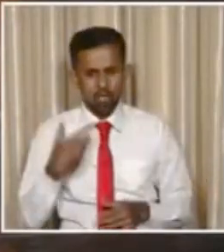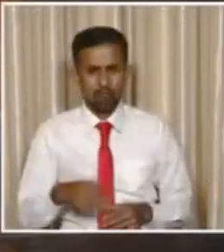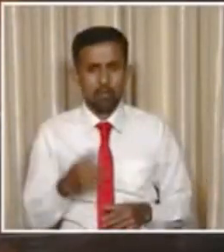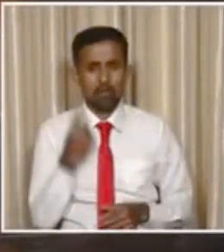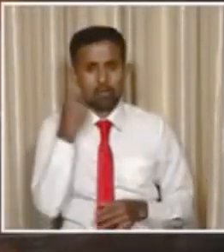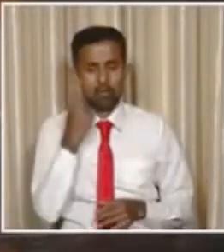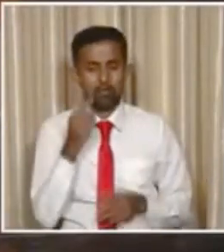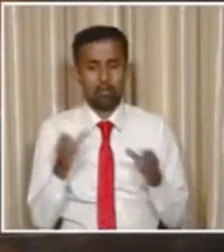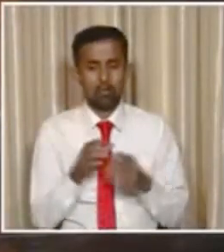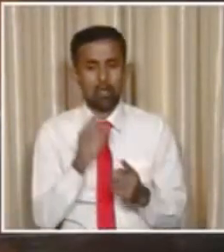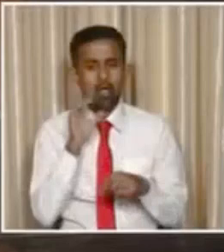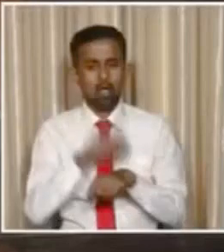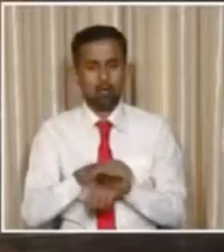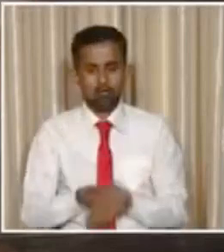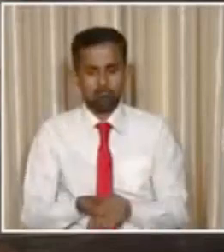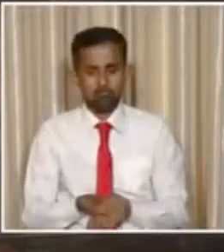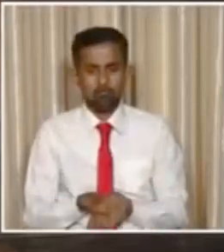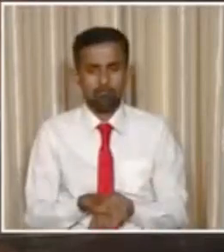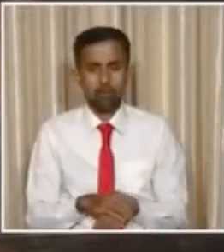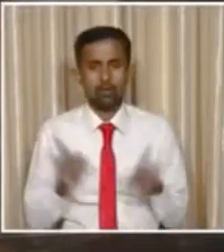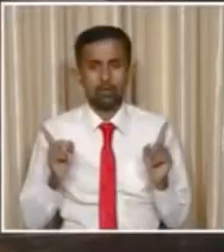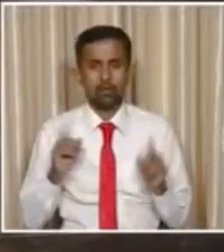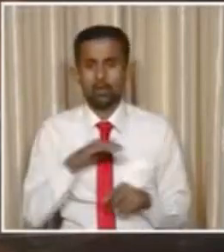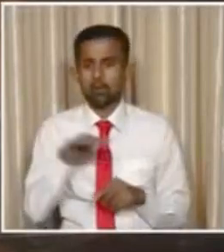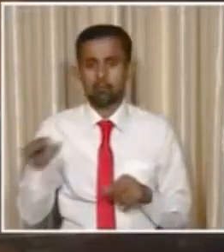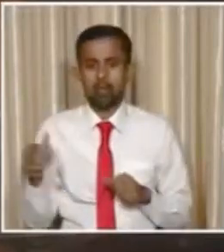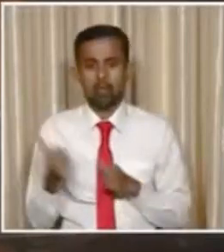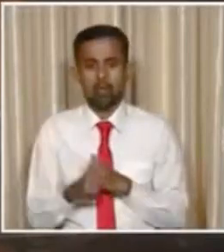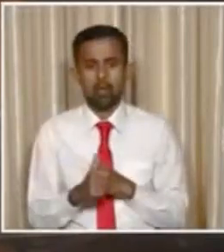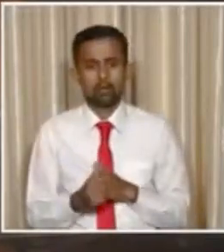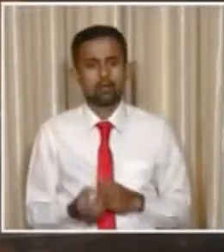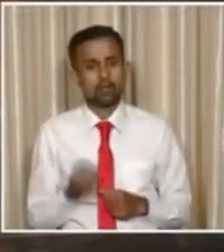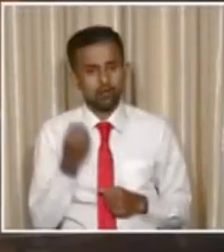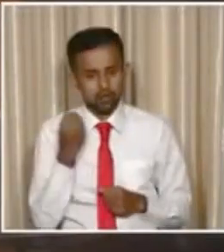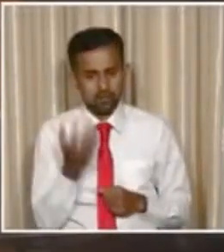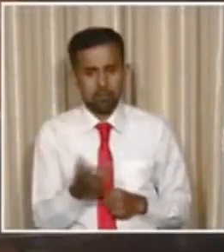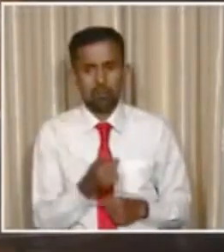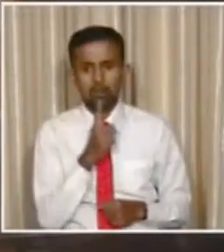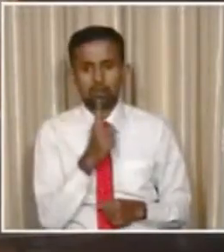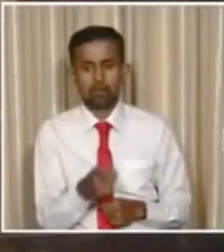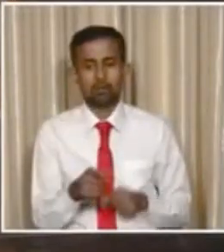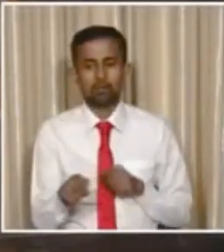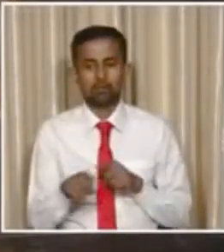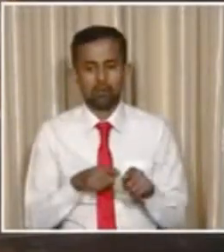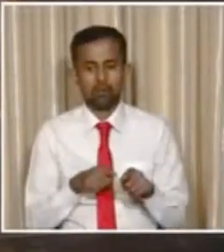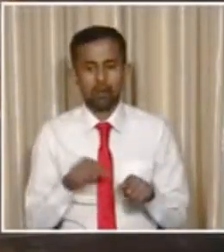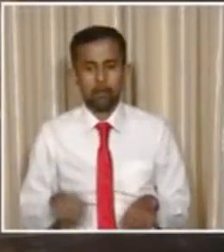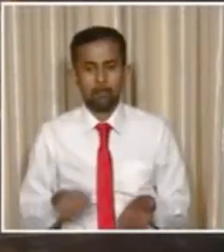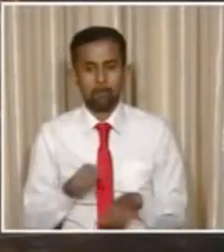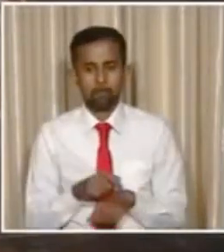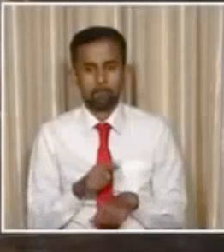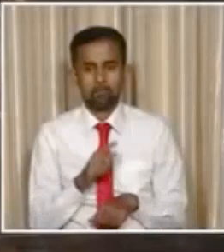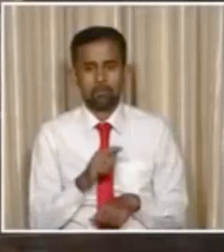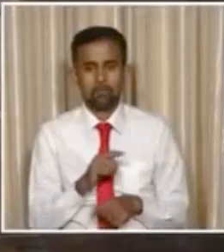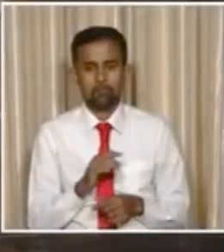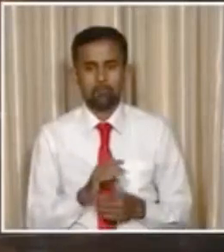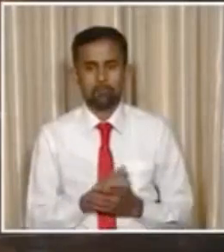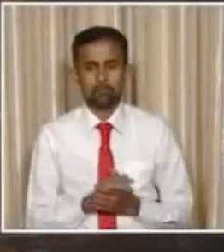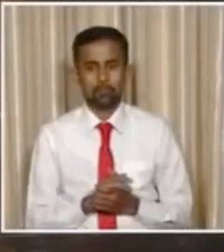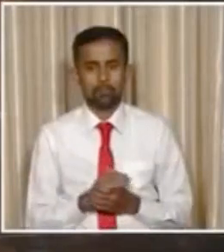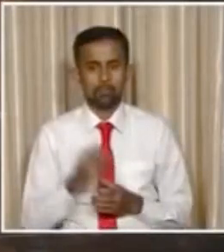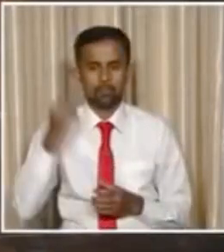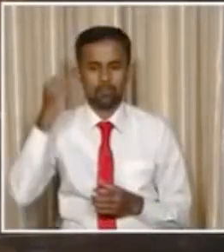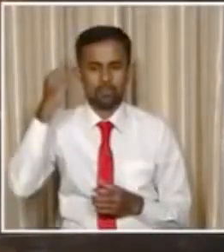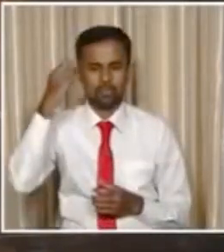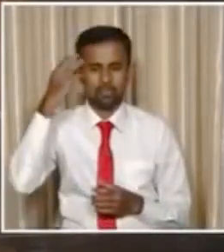දක්ෂතා තියෙන කට්ටිය හඳුනාගෙන මේ පිටරණි හදන්න මේවා ලබා දෙන්න කියලා ඉල්ලීම් මම කරනවා. ඒ වගේම තමයි මේ අවස්ථාවේදී මම සාමාන්‍යයෙන් හිරු ටීවී බලන්නෙත්